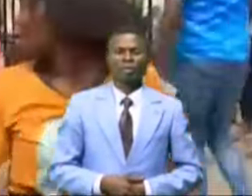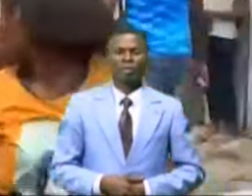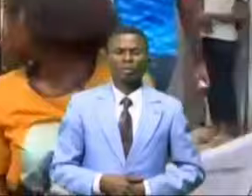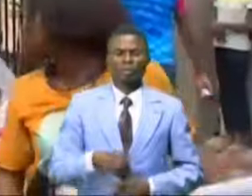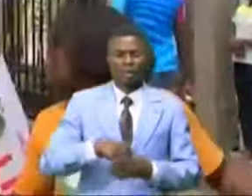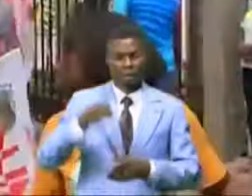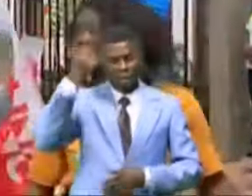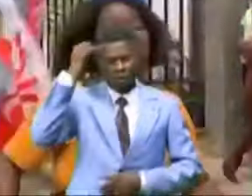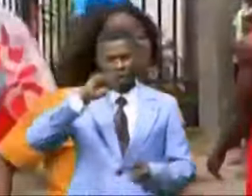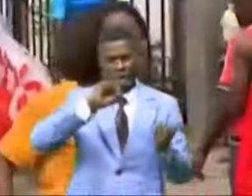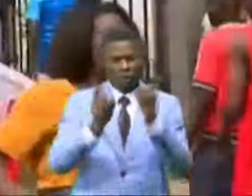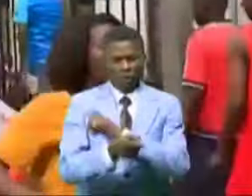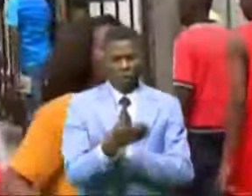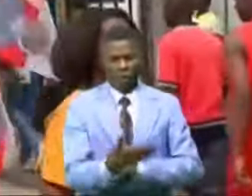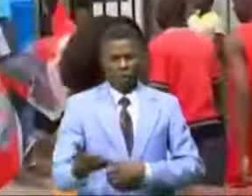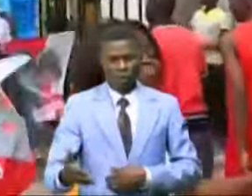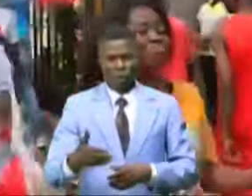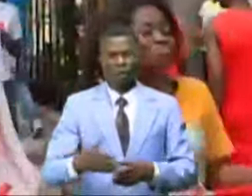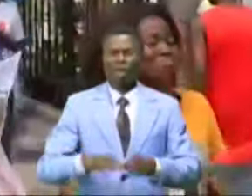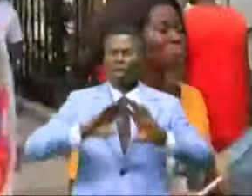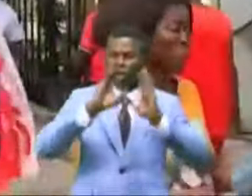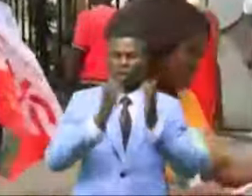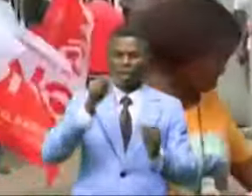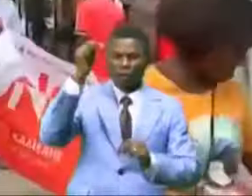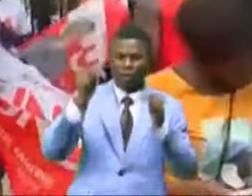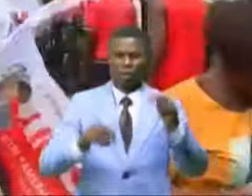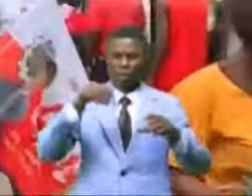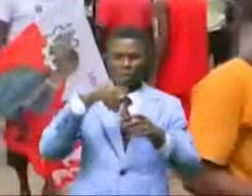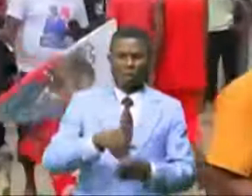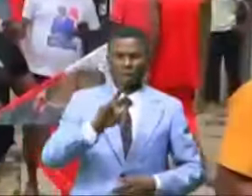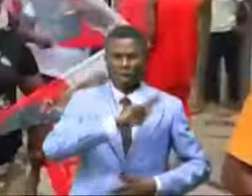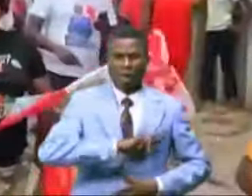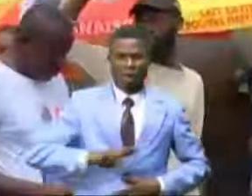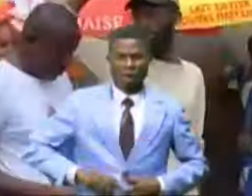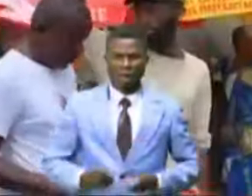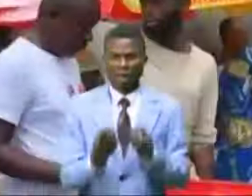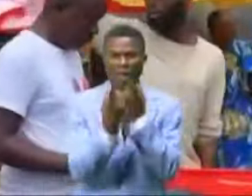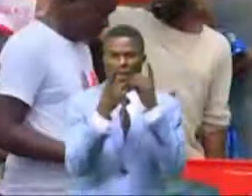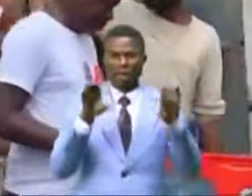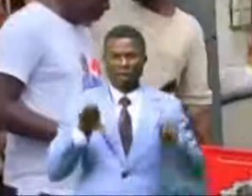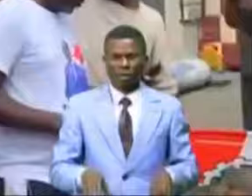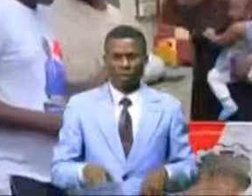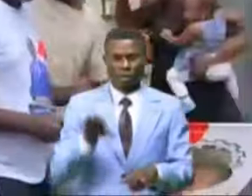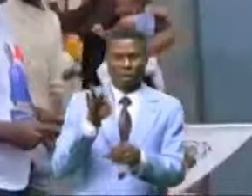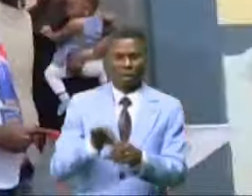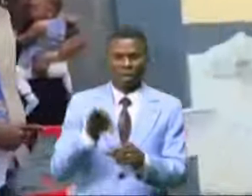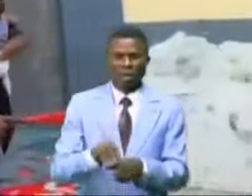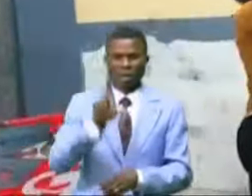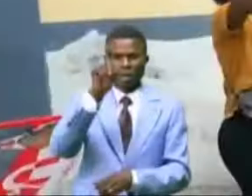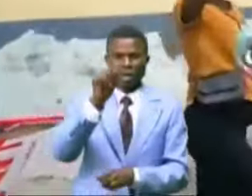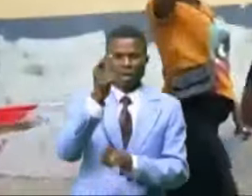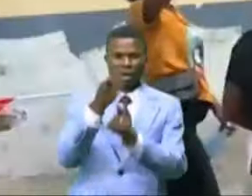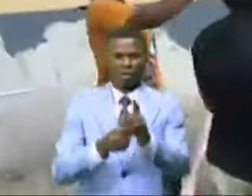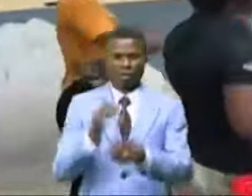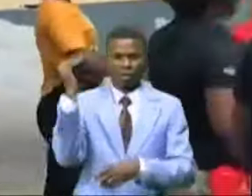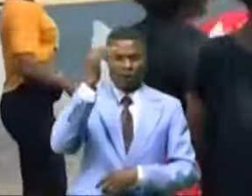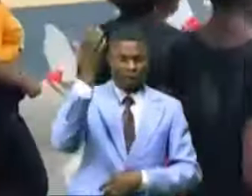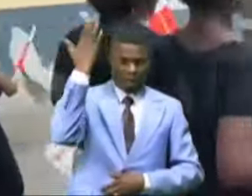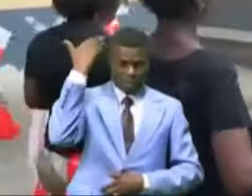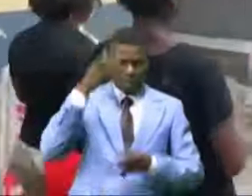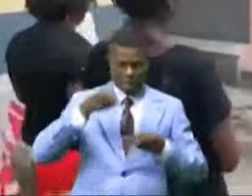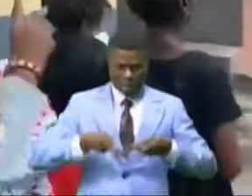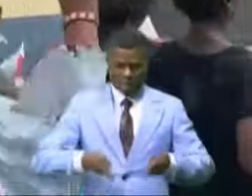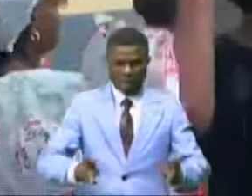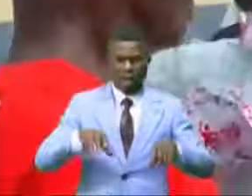dans les soucis de changer les choses à tous les niveaux en République démocratique du Congo, les élections du 20 décembre dernier ont permis